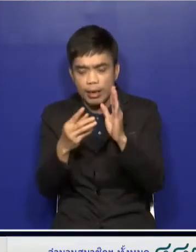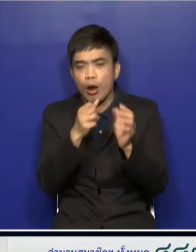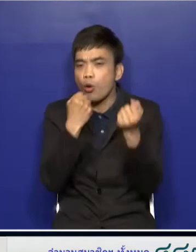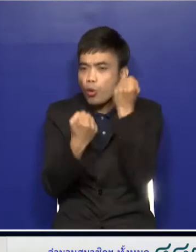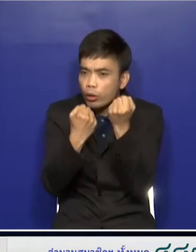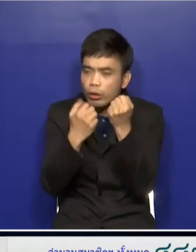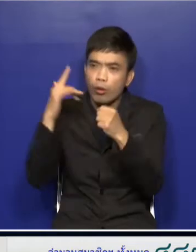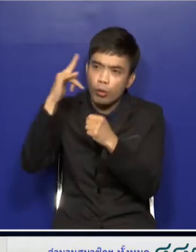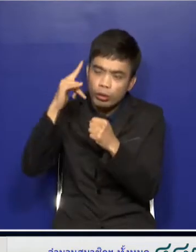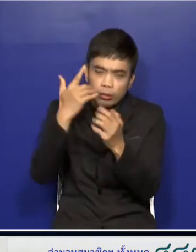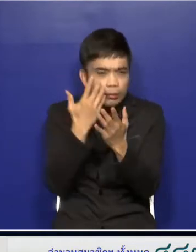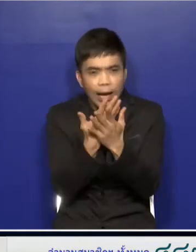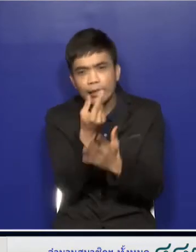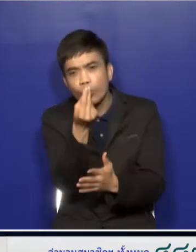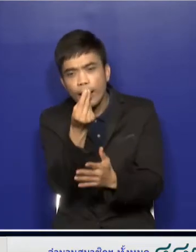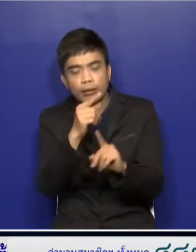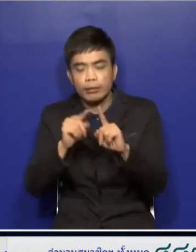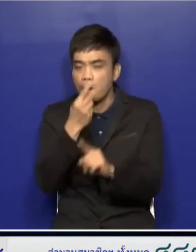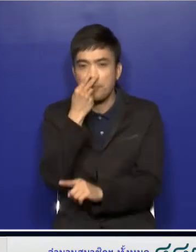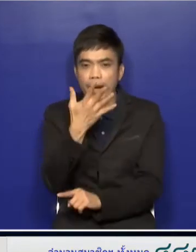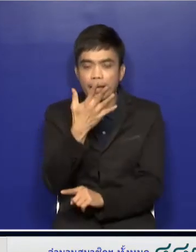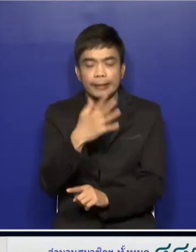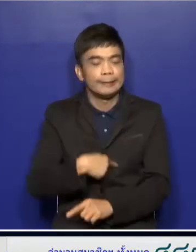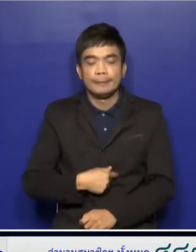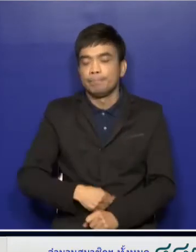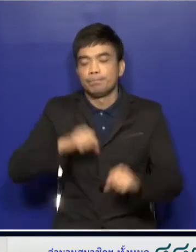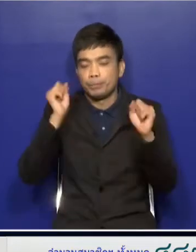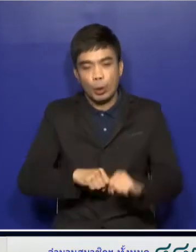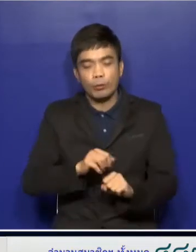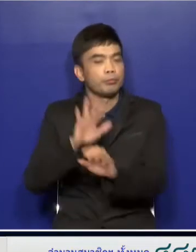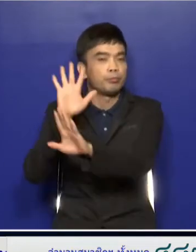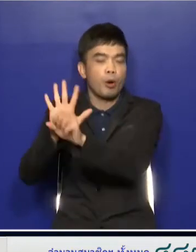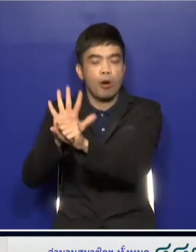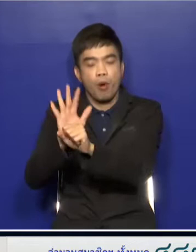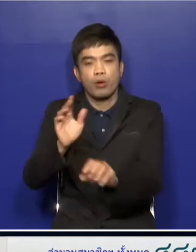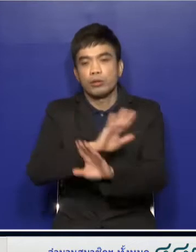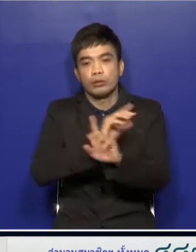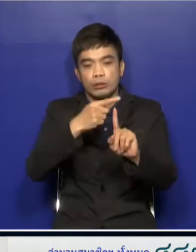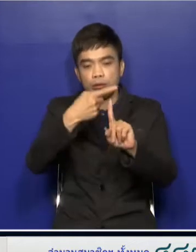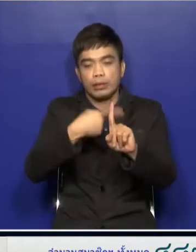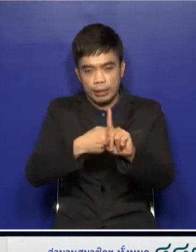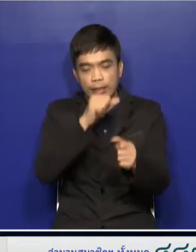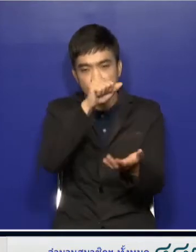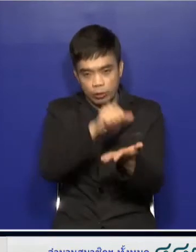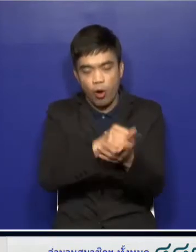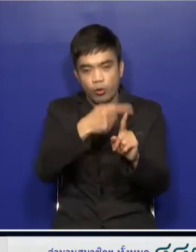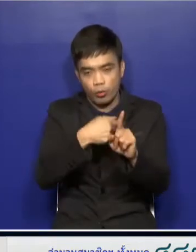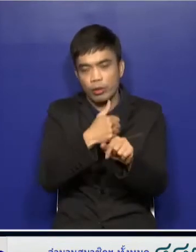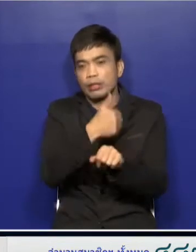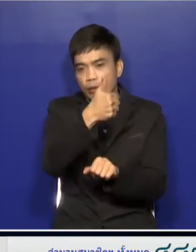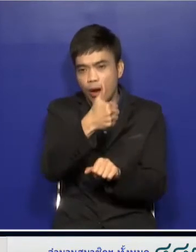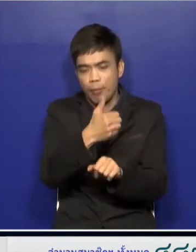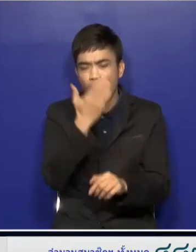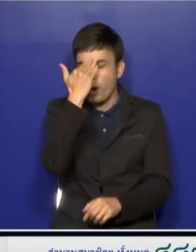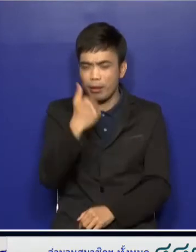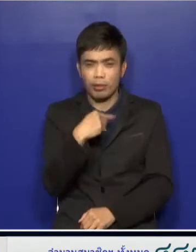บ้างและค่ารถเท่าไหร่สุดท้ายแล้วผมก็ต้องเช่ารถครับในเมื่อไม่มีข้อมูลต่อให้มีขนส่งสาธารณะคนก็ไม่ใช้ครับเพราะเขา